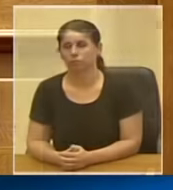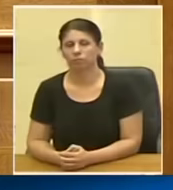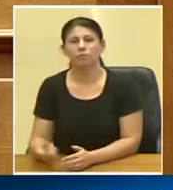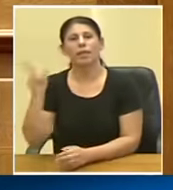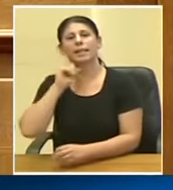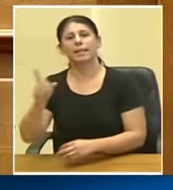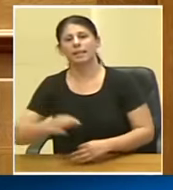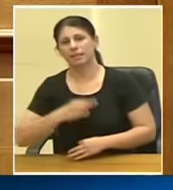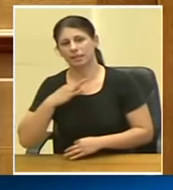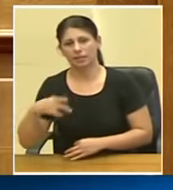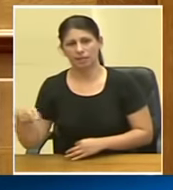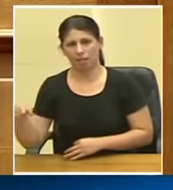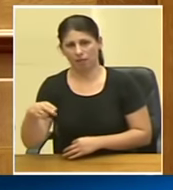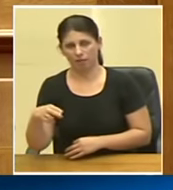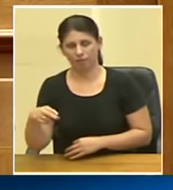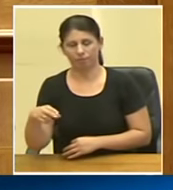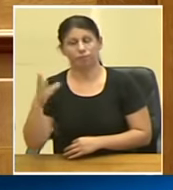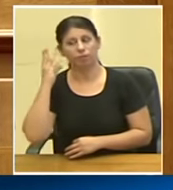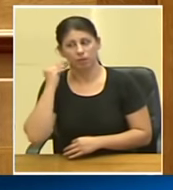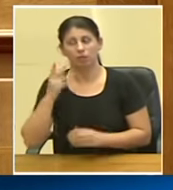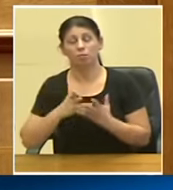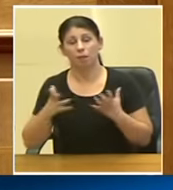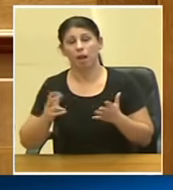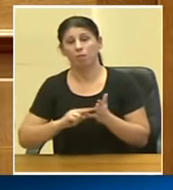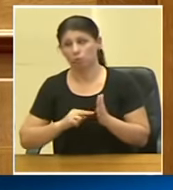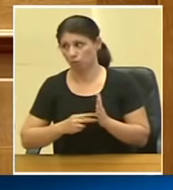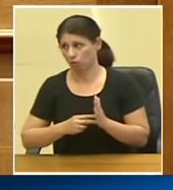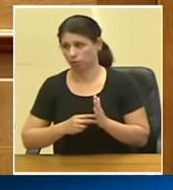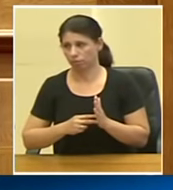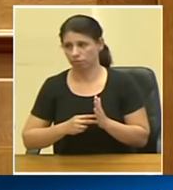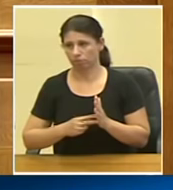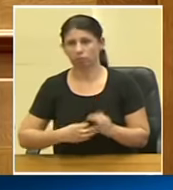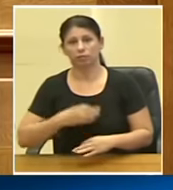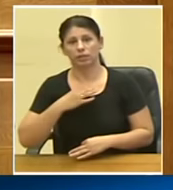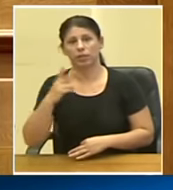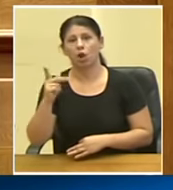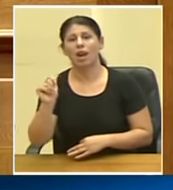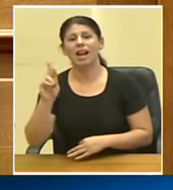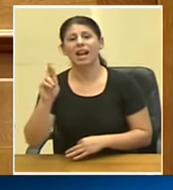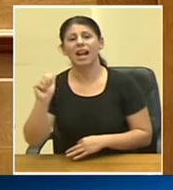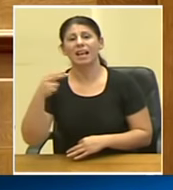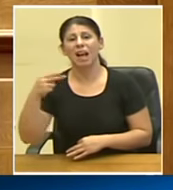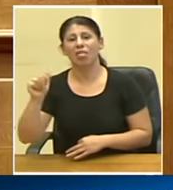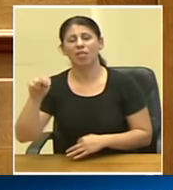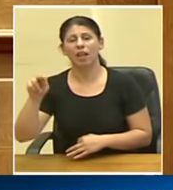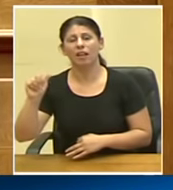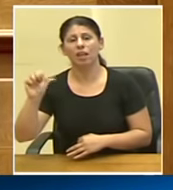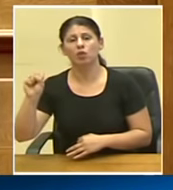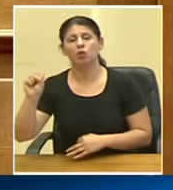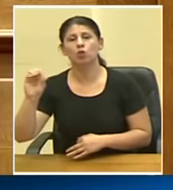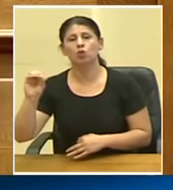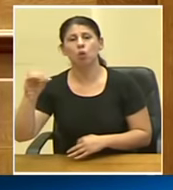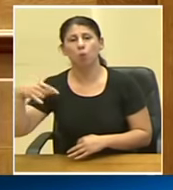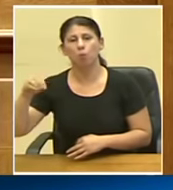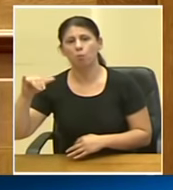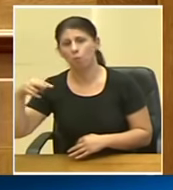Κυρίες και κύριοι συνάδελφοι, άκουσα με μεγάλη προσοχή τον κύριο Καραθανασόπουλο και